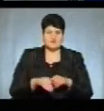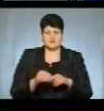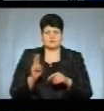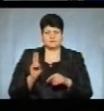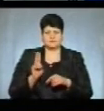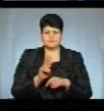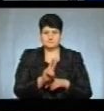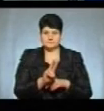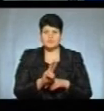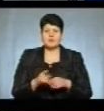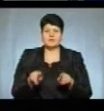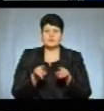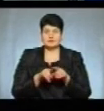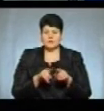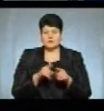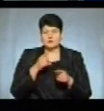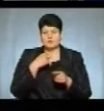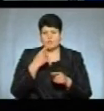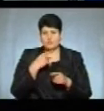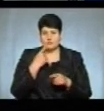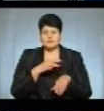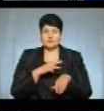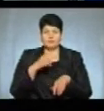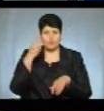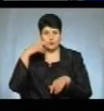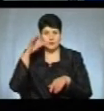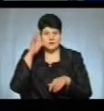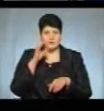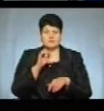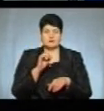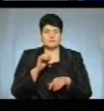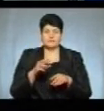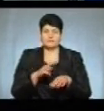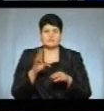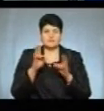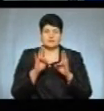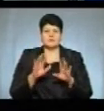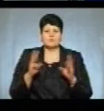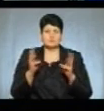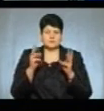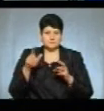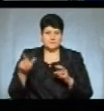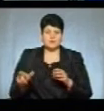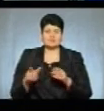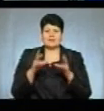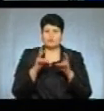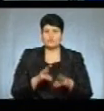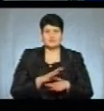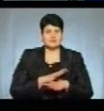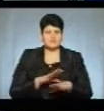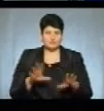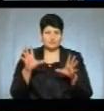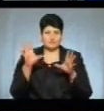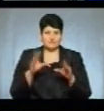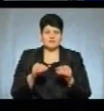засобів. Зазначу, за словами речника пожежно-рятувальної служби області Андрія Брика, травмованих у пожежі не було. Усі пасажири вчасно